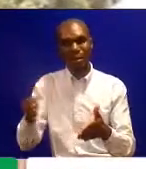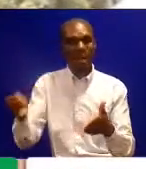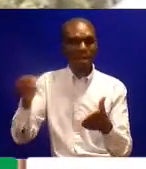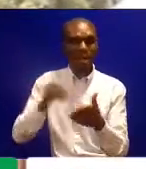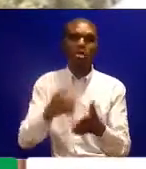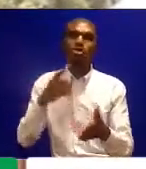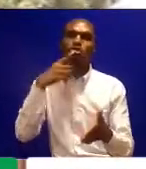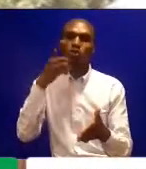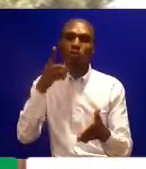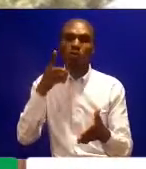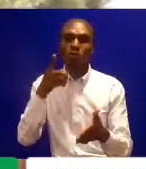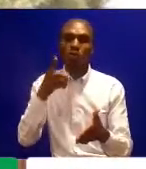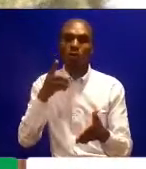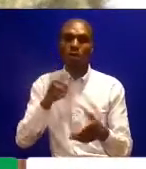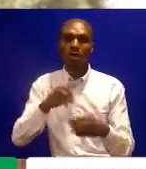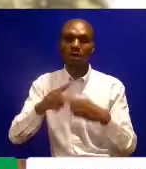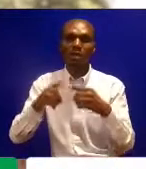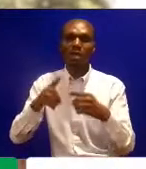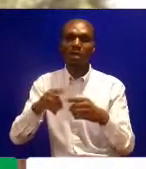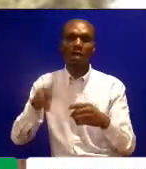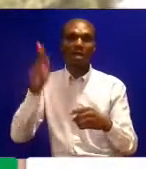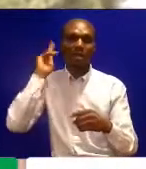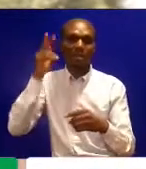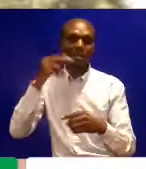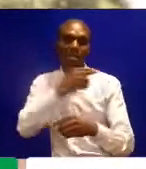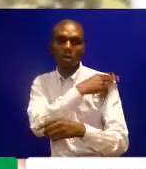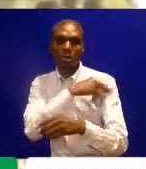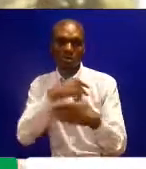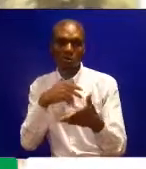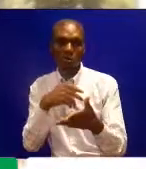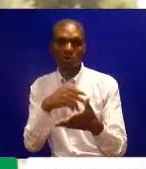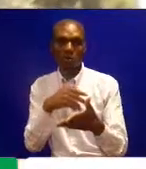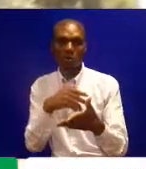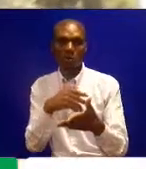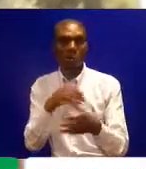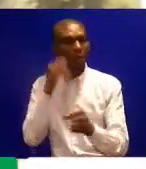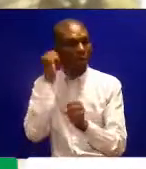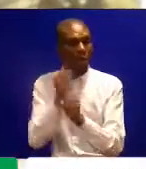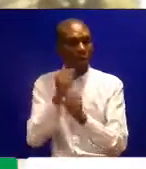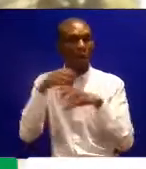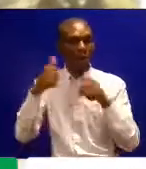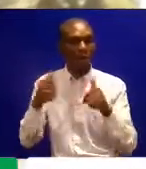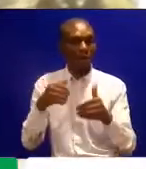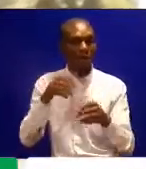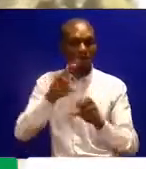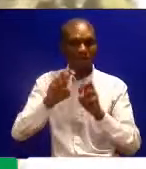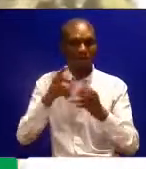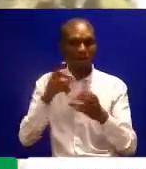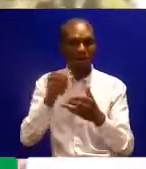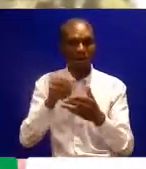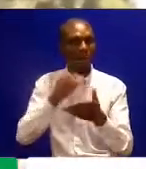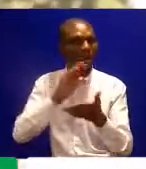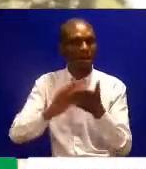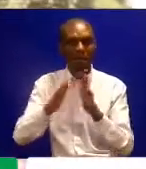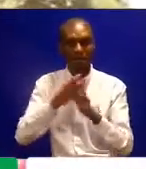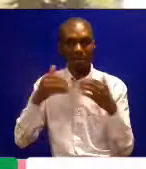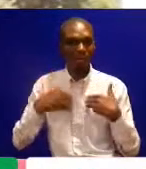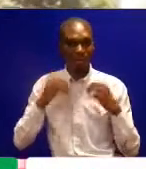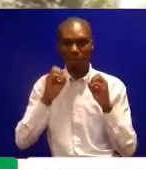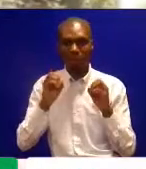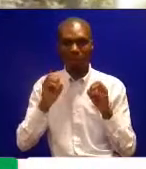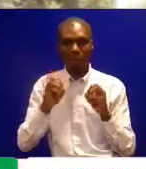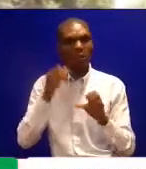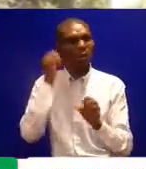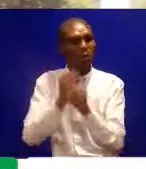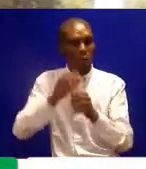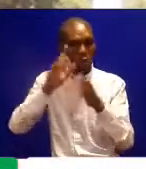batebuma moire kwerende kisi level 5 nasugurikanere besa yambura natebia umwana one maisibanga nakibona